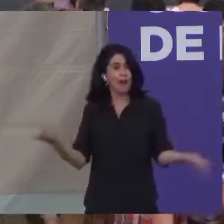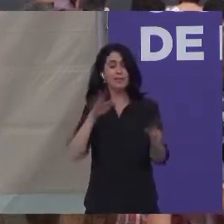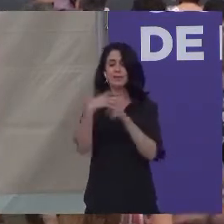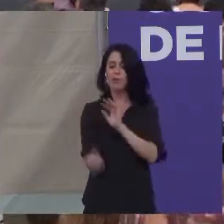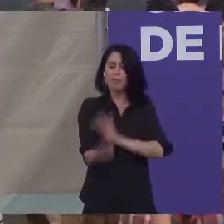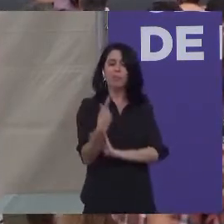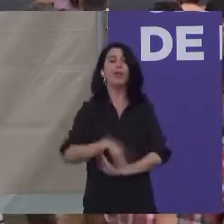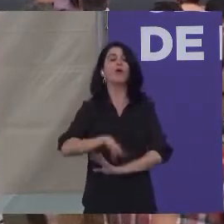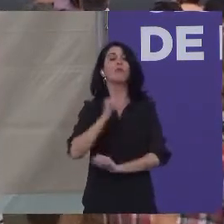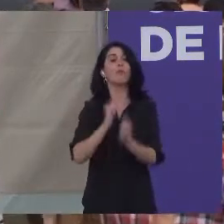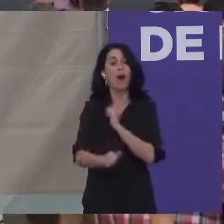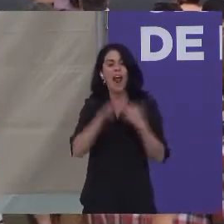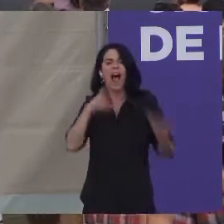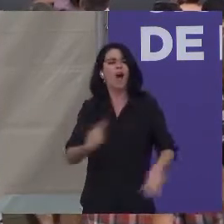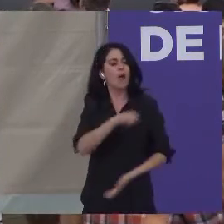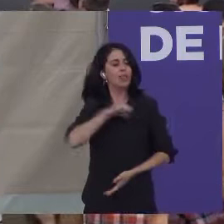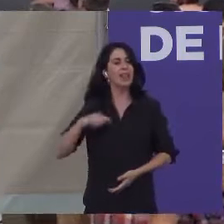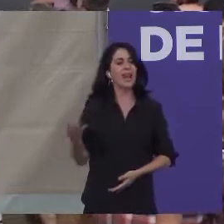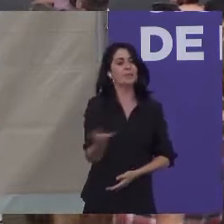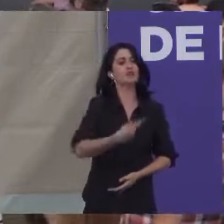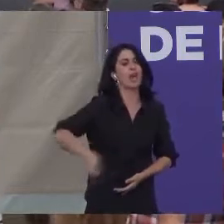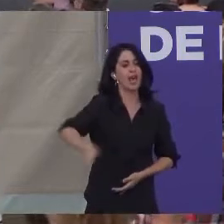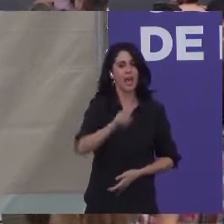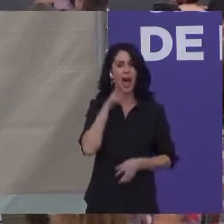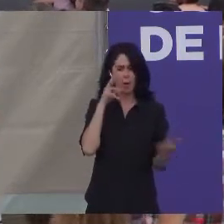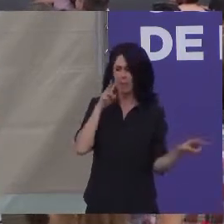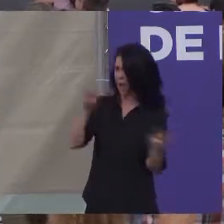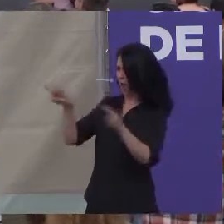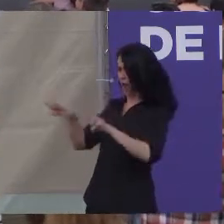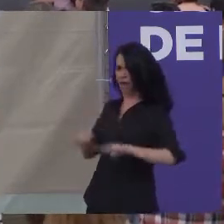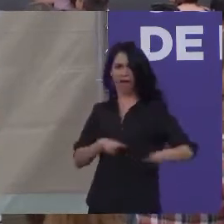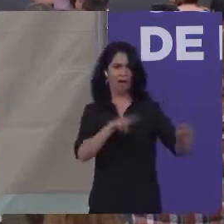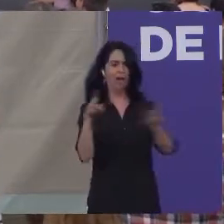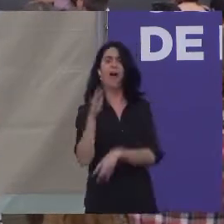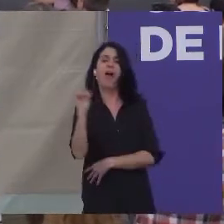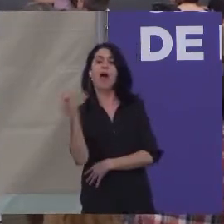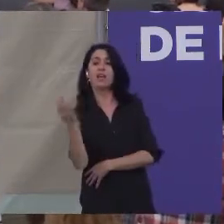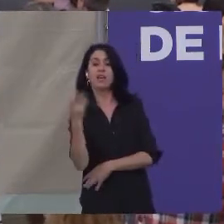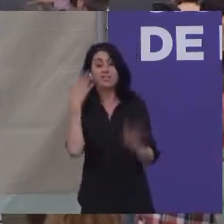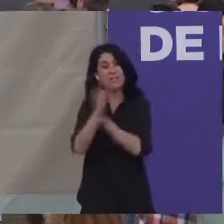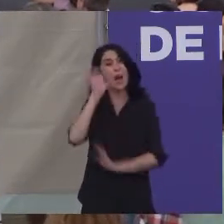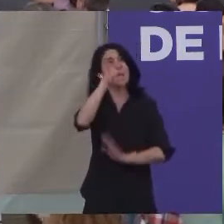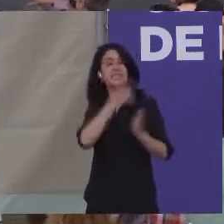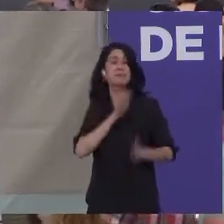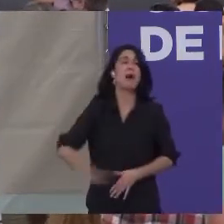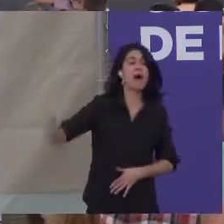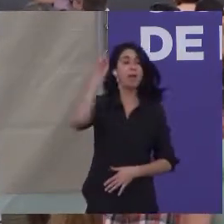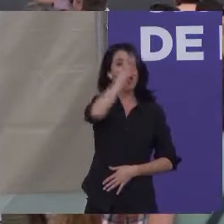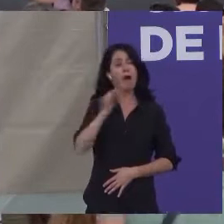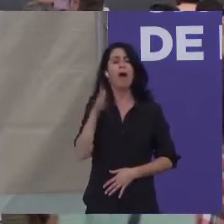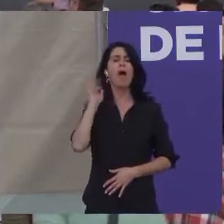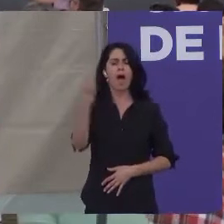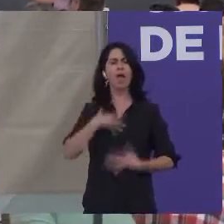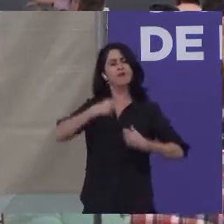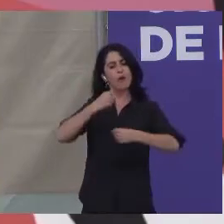Mireu el que ara tenim, mireu al vostre voltant. Tenim una força política a tot el país que ja té 5 milions de vots,